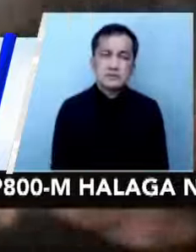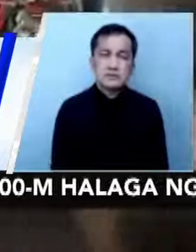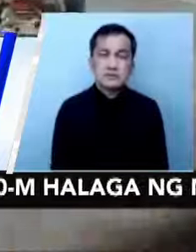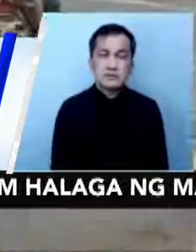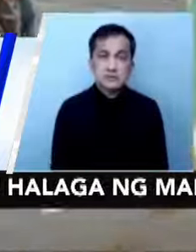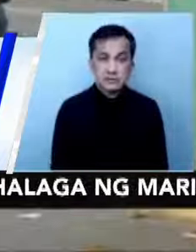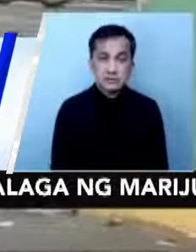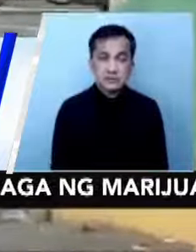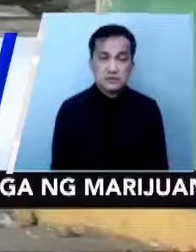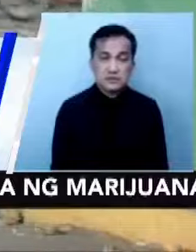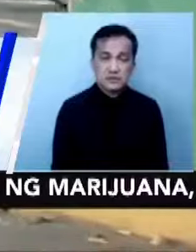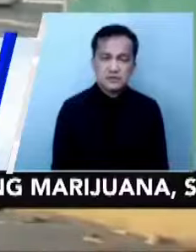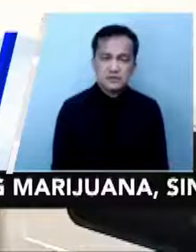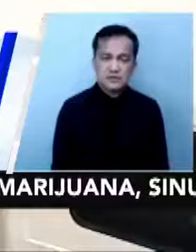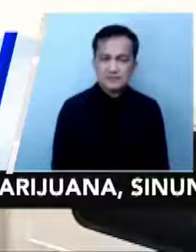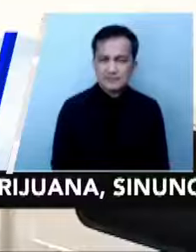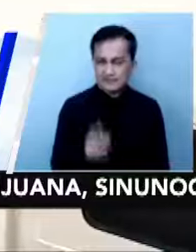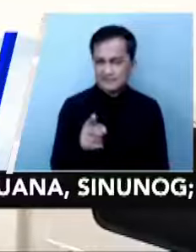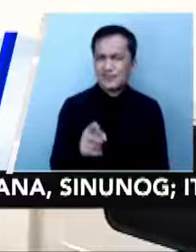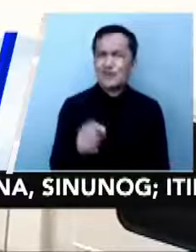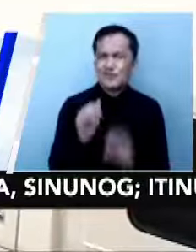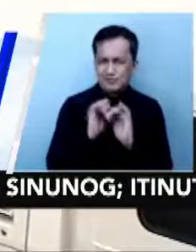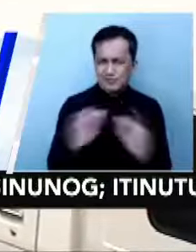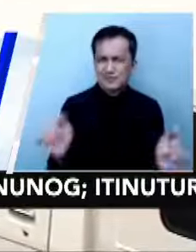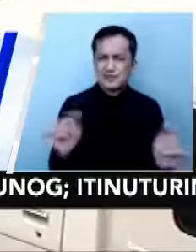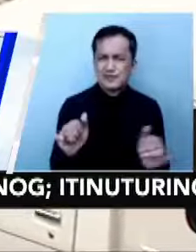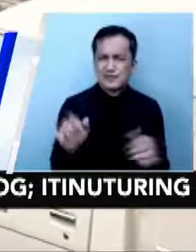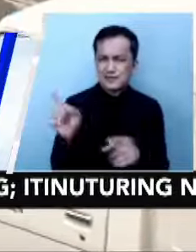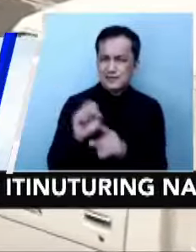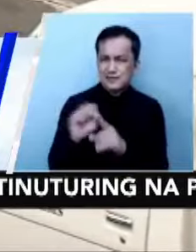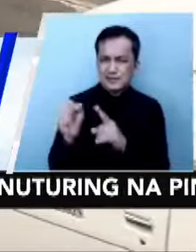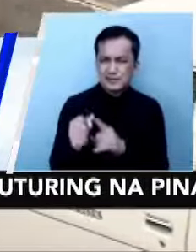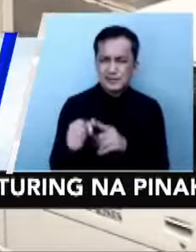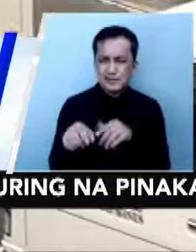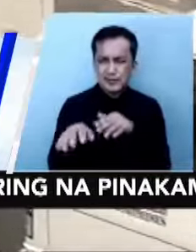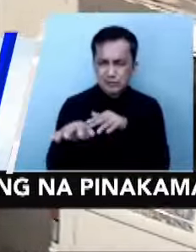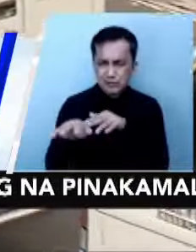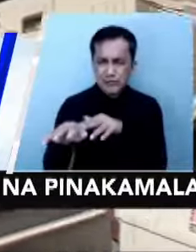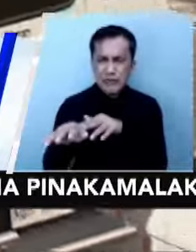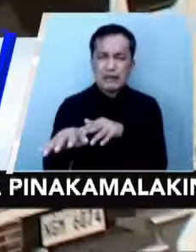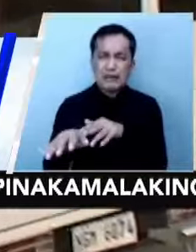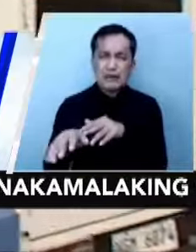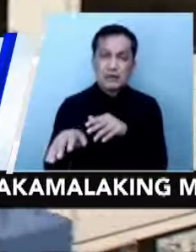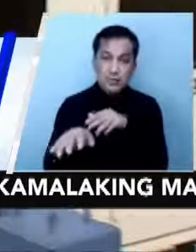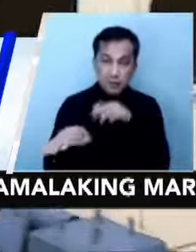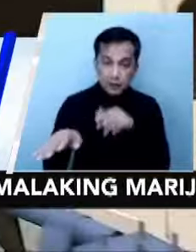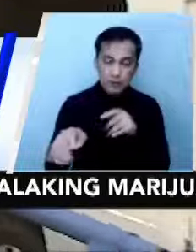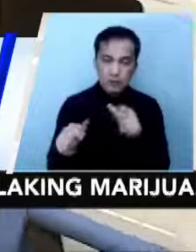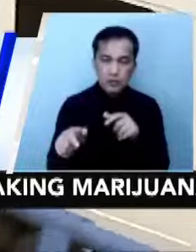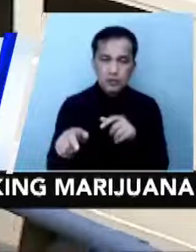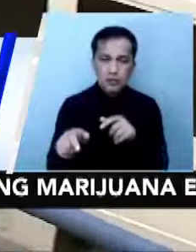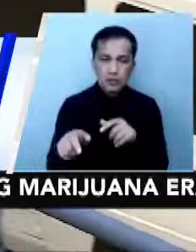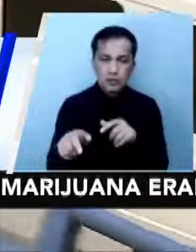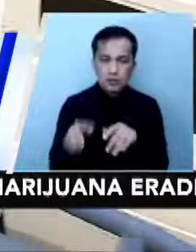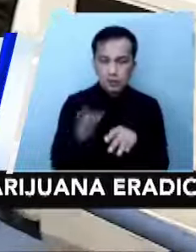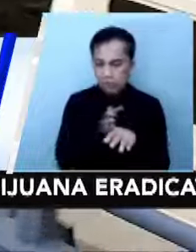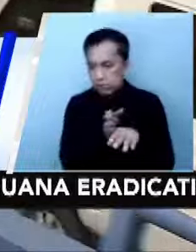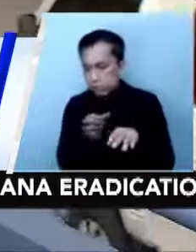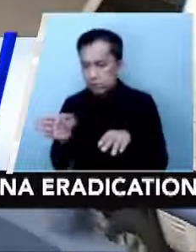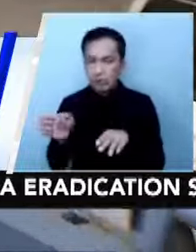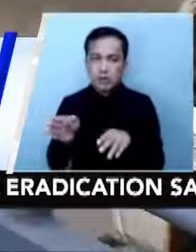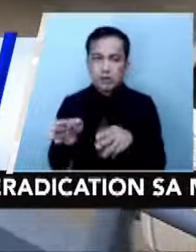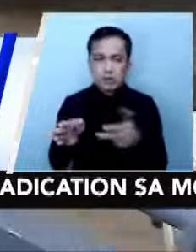Hindi na siguro bago ang ganitong eksena sa kalsada. Traffic na nga, tapos bigla kang pahanapan ng tatabihan dahil may dadaan.